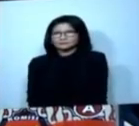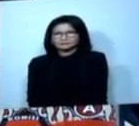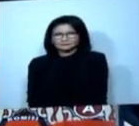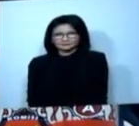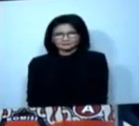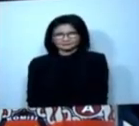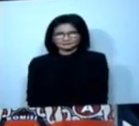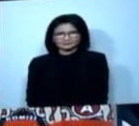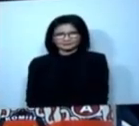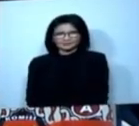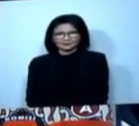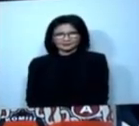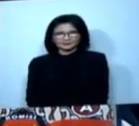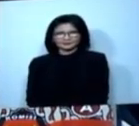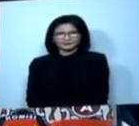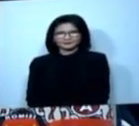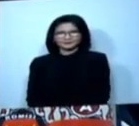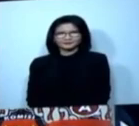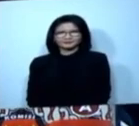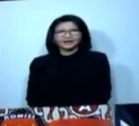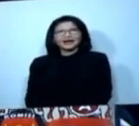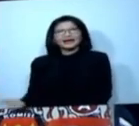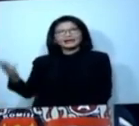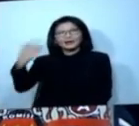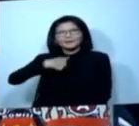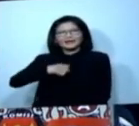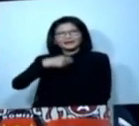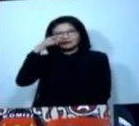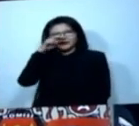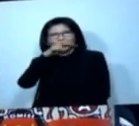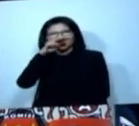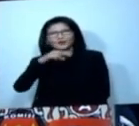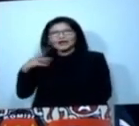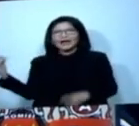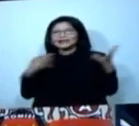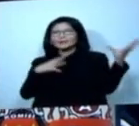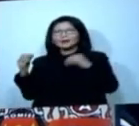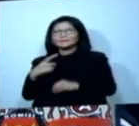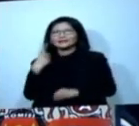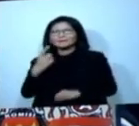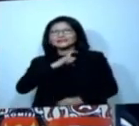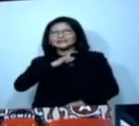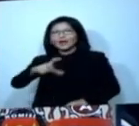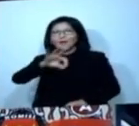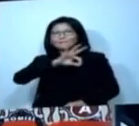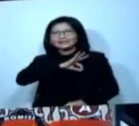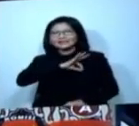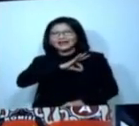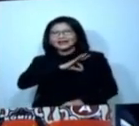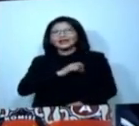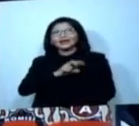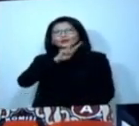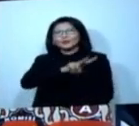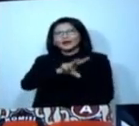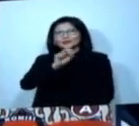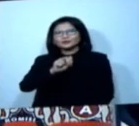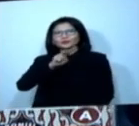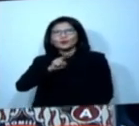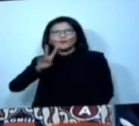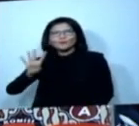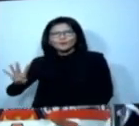Prabowo tidak takut kalah. Itu berbeda dengan Jokowi yang takut kalah. Justru karena pengalaman 5 kali